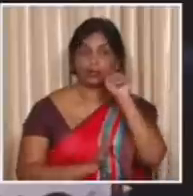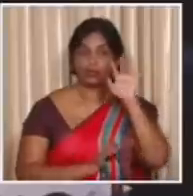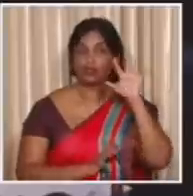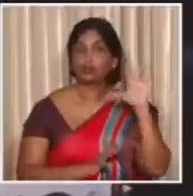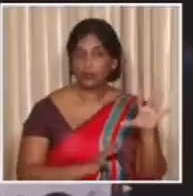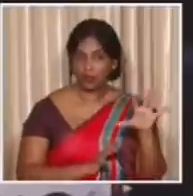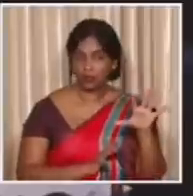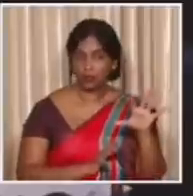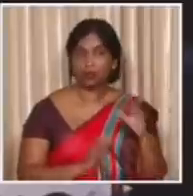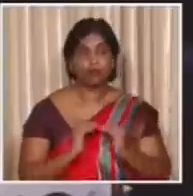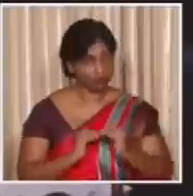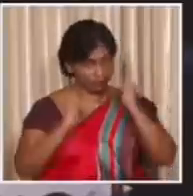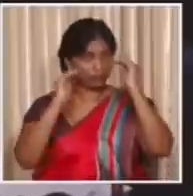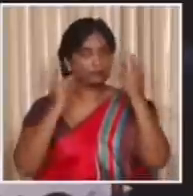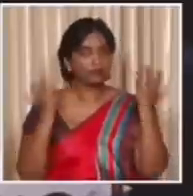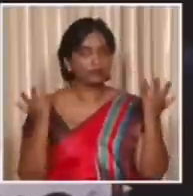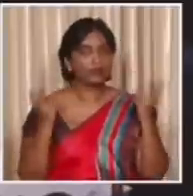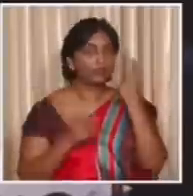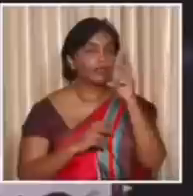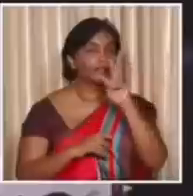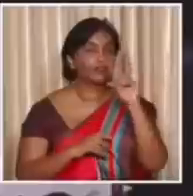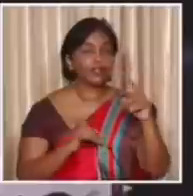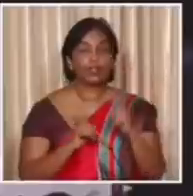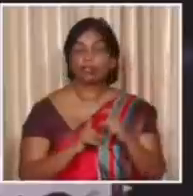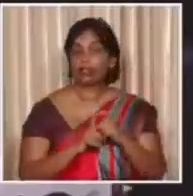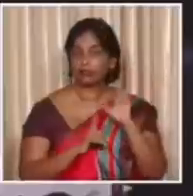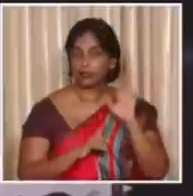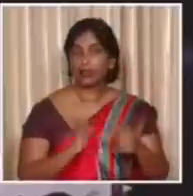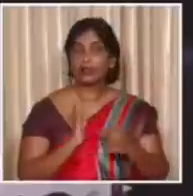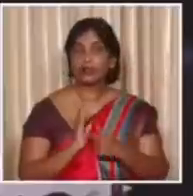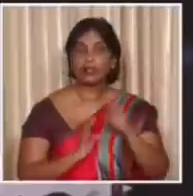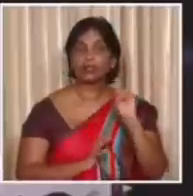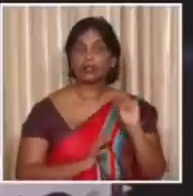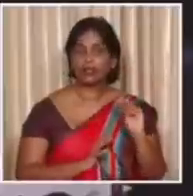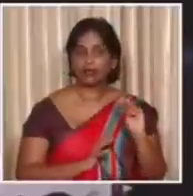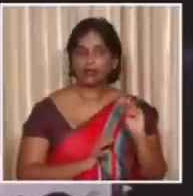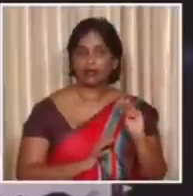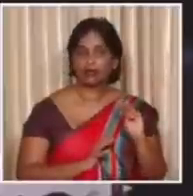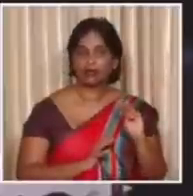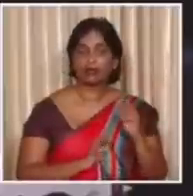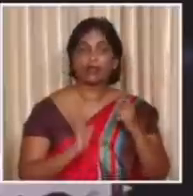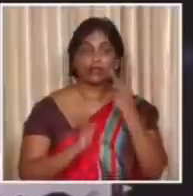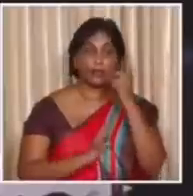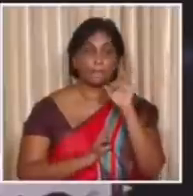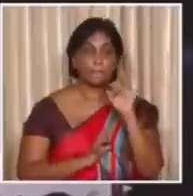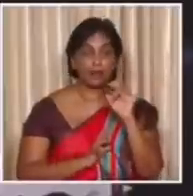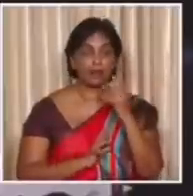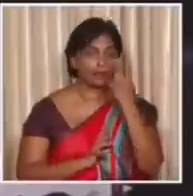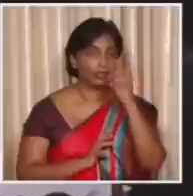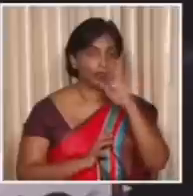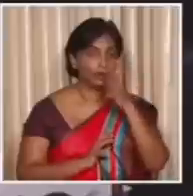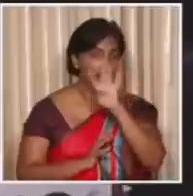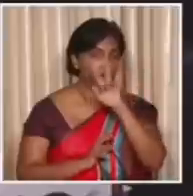8.5. ගොඩ ගියාද? 2022 දෙසැම්බර් වෙනකොට ට්‍රිලියන 30යි. 2015